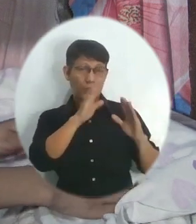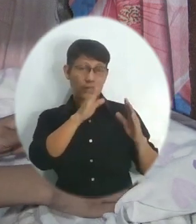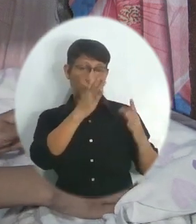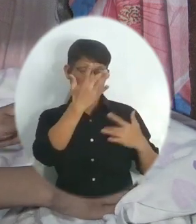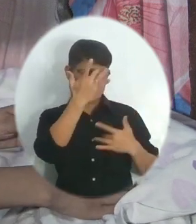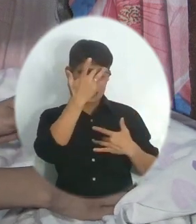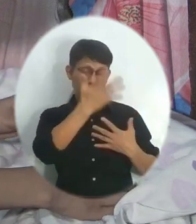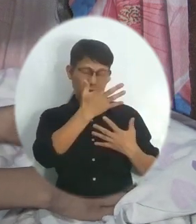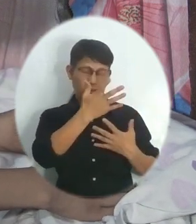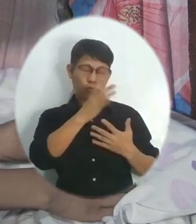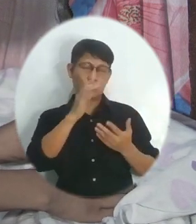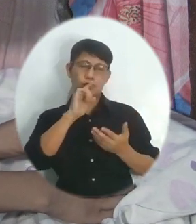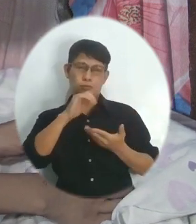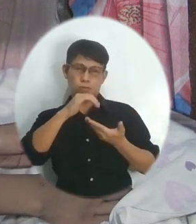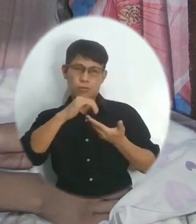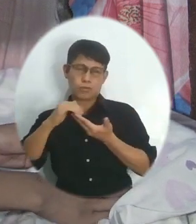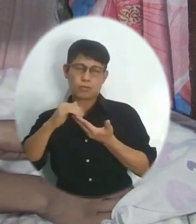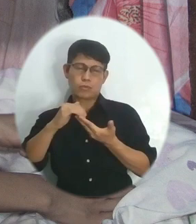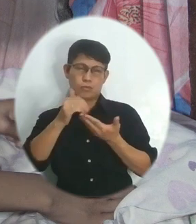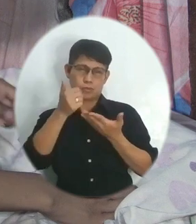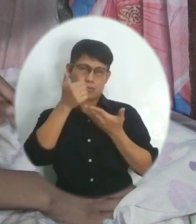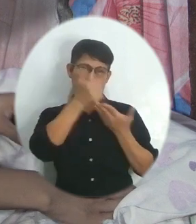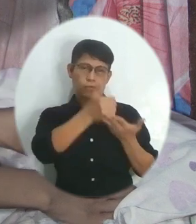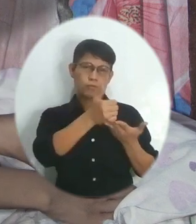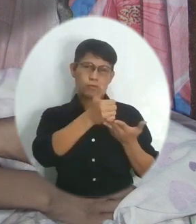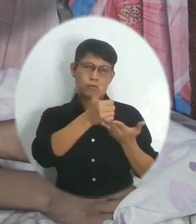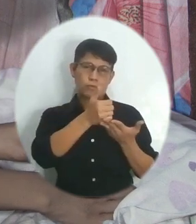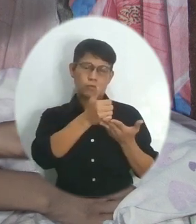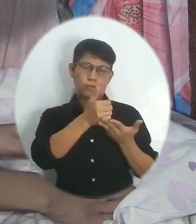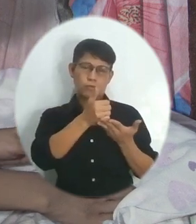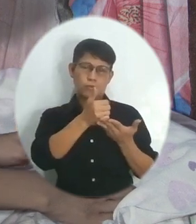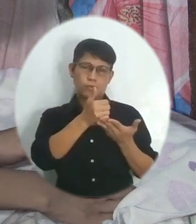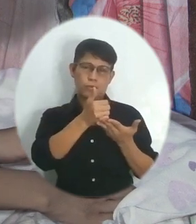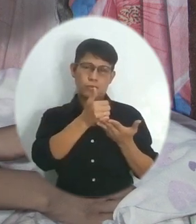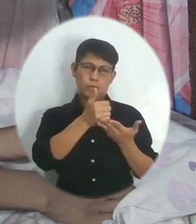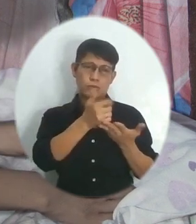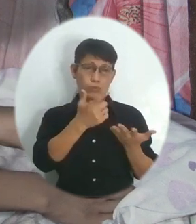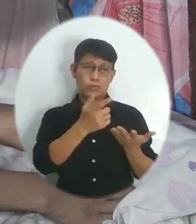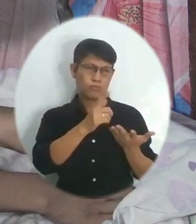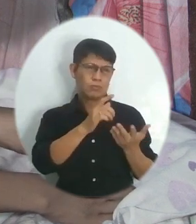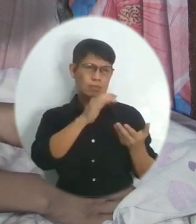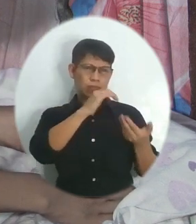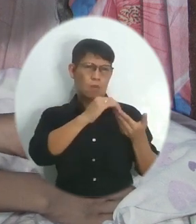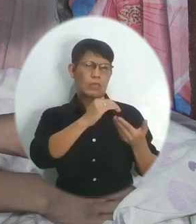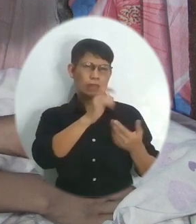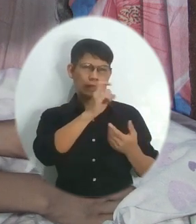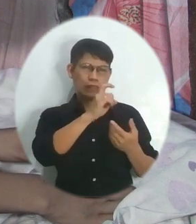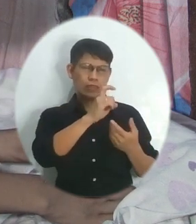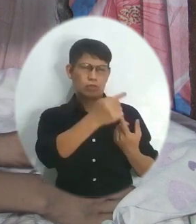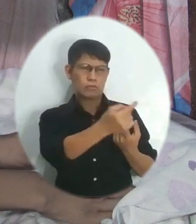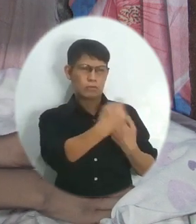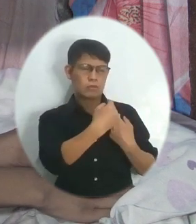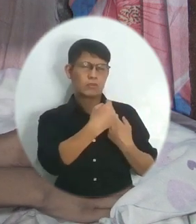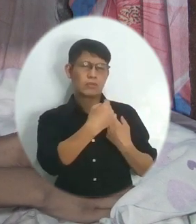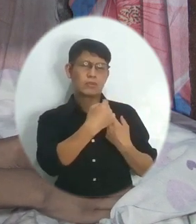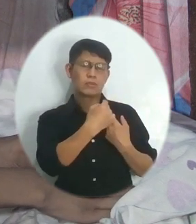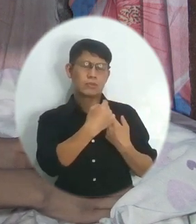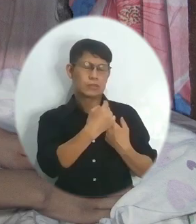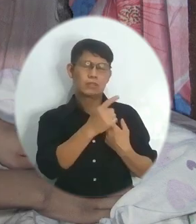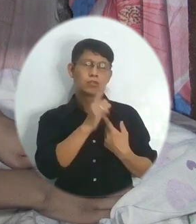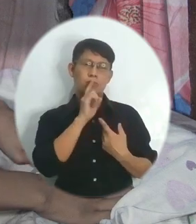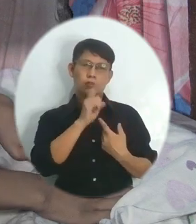po ko dahil agad-agad po kayong nag-reply po sa message ko. Napakabilis niyo po